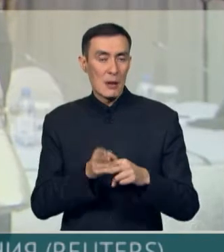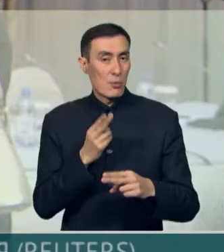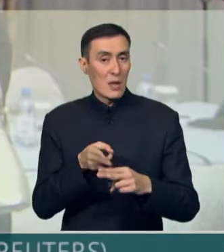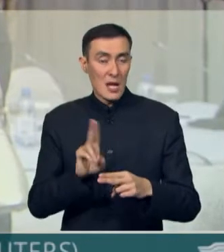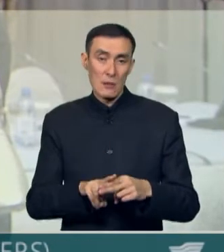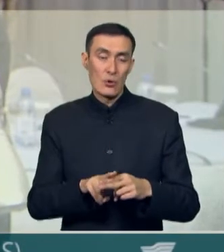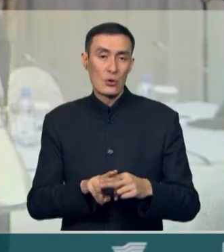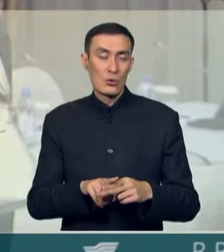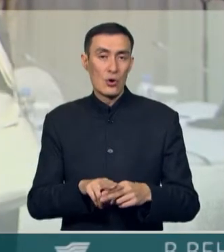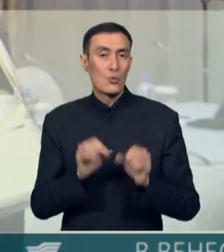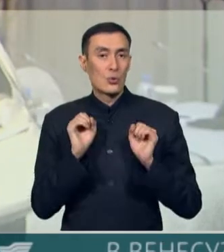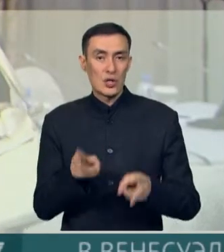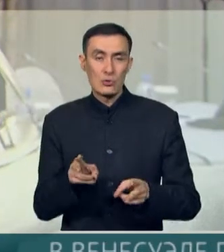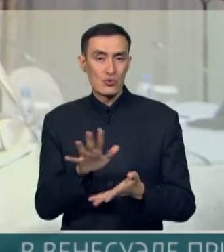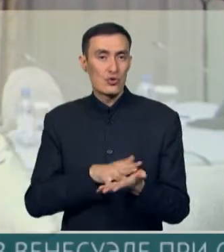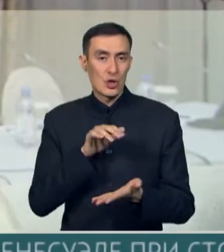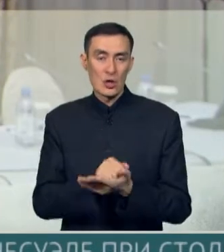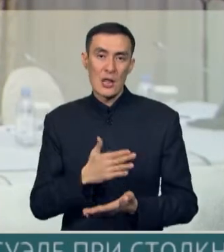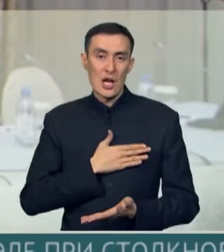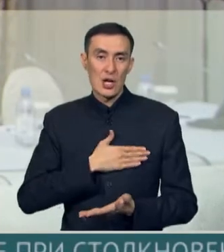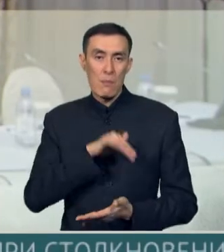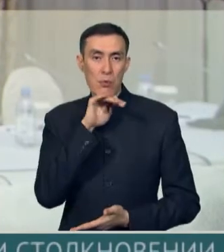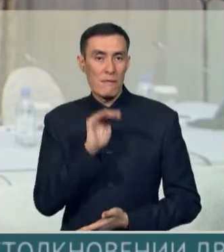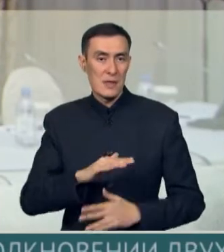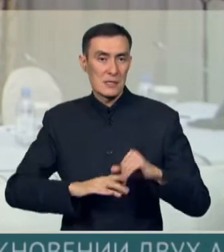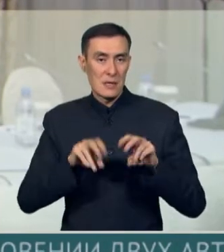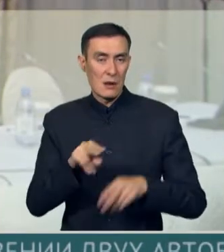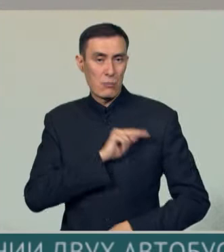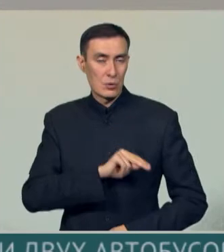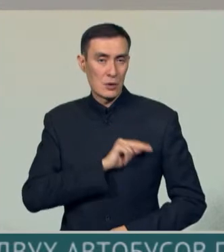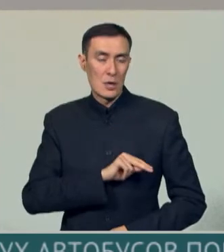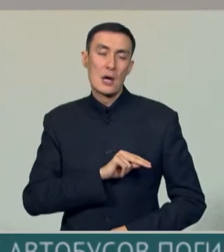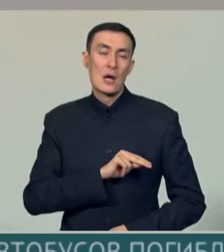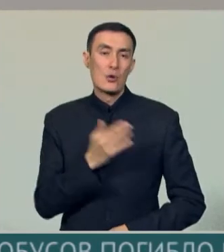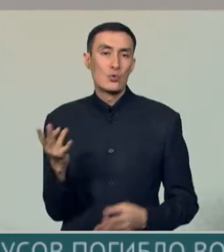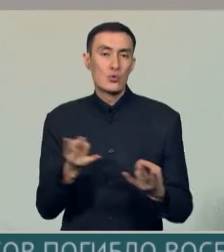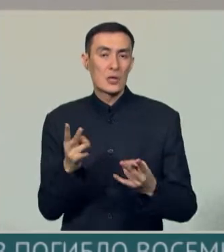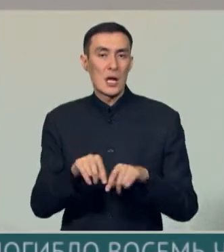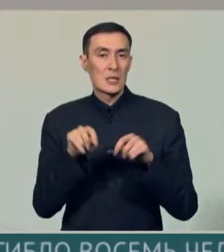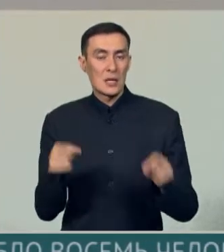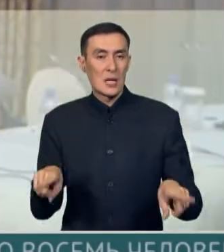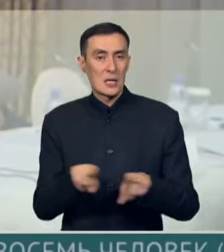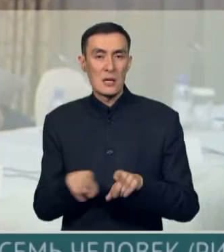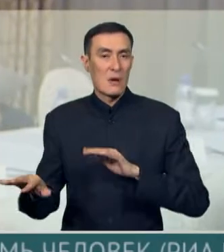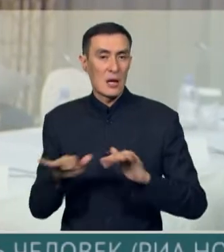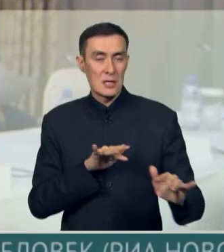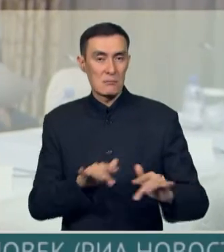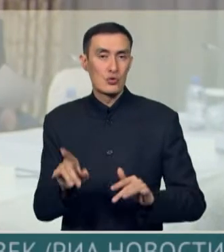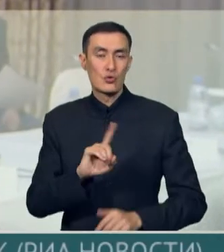это грозит уничтожению нашей профессии, целой отрасли. Надо создать такие механизмы, чтобы